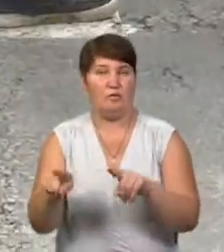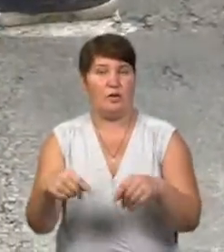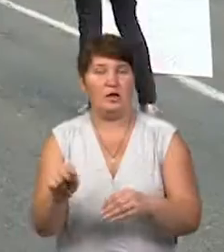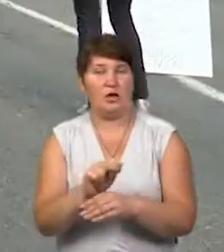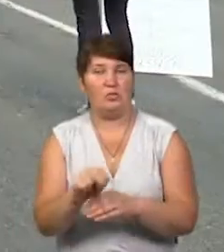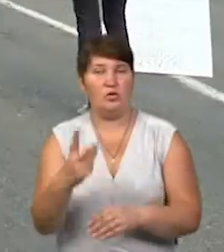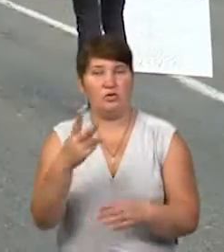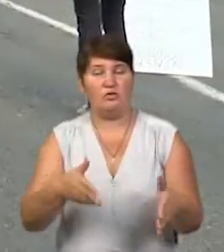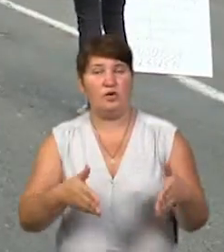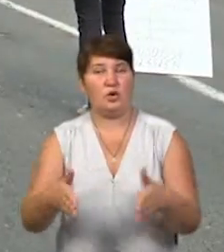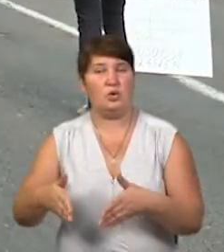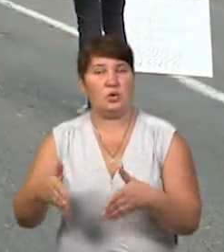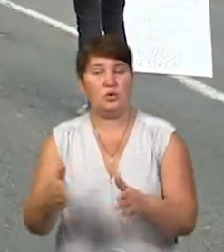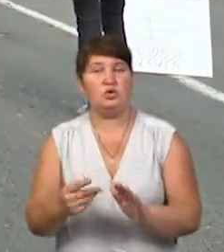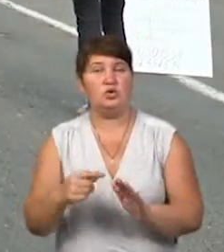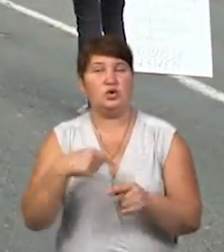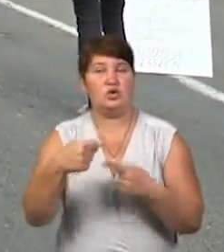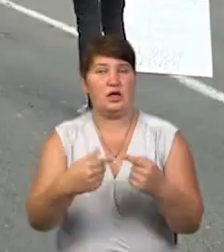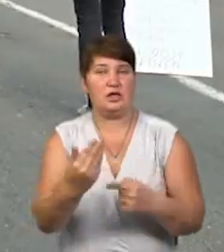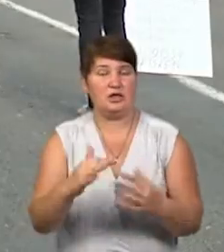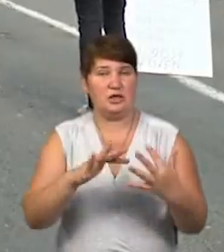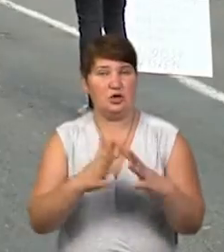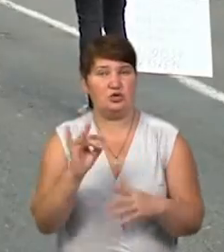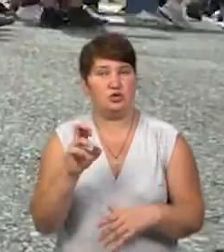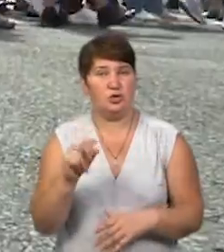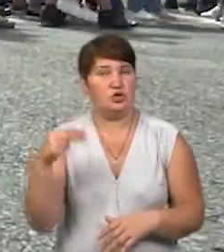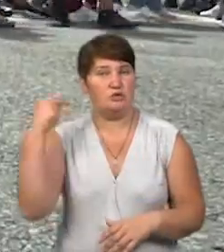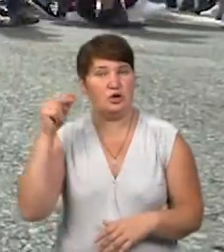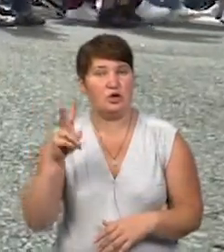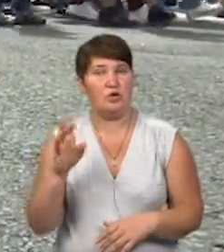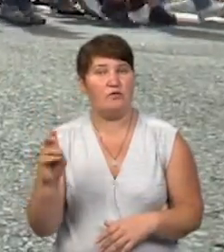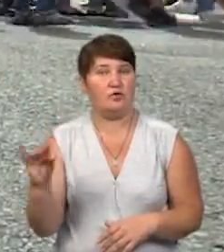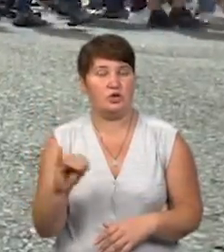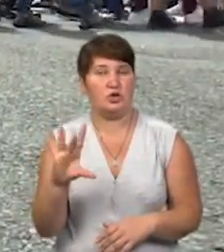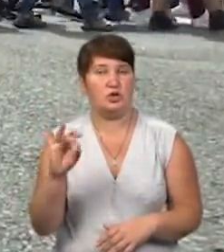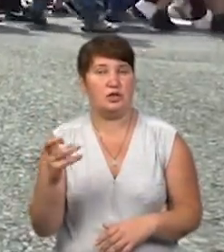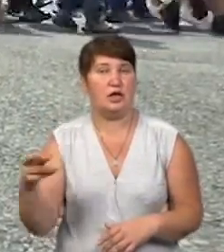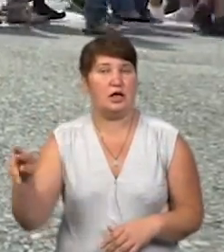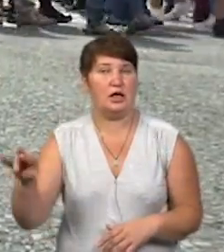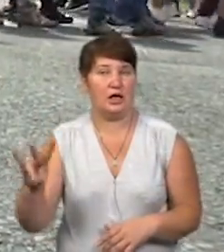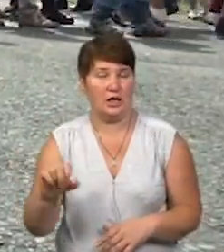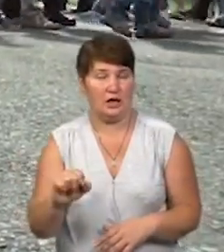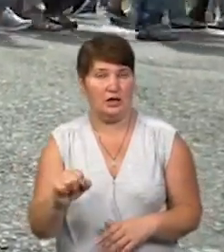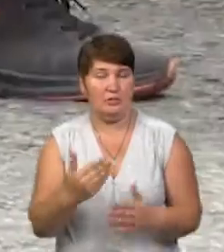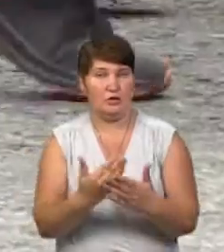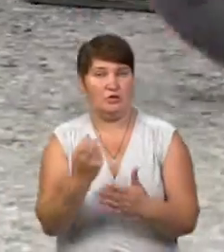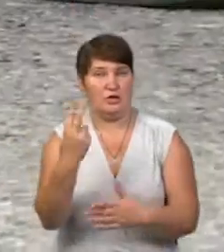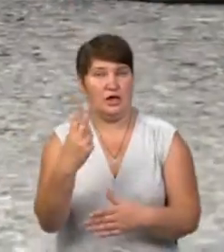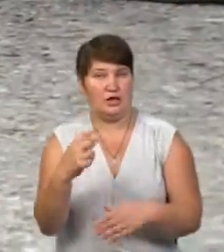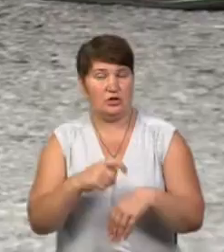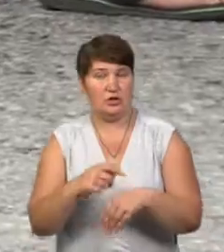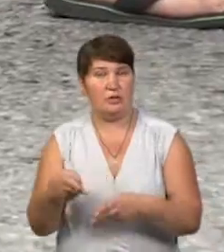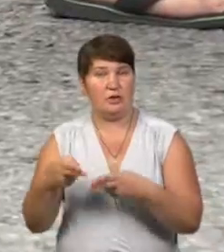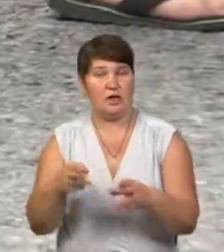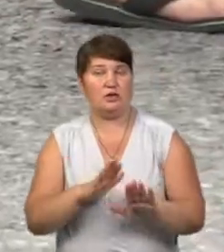двох відрізків шляху, що йдуть через їхні села – Космач, Дзвиняч, Краховичі та Росільна. Близько 12-ї до селян приїхав заступник